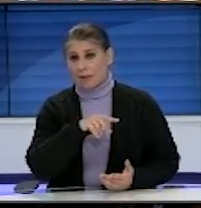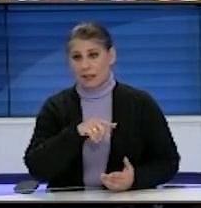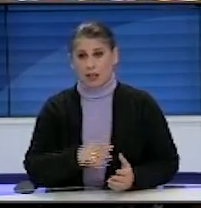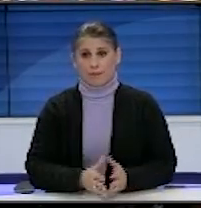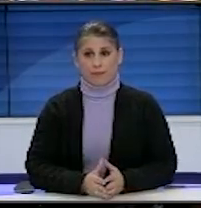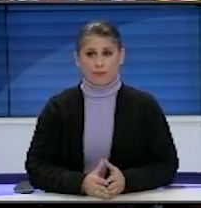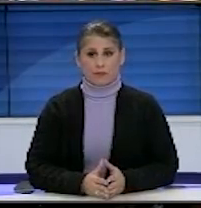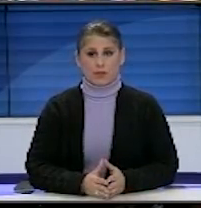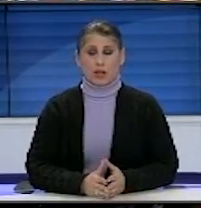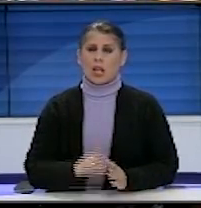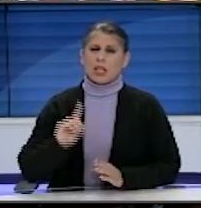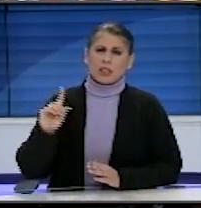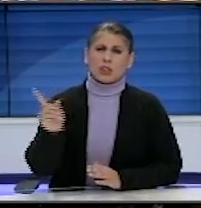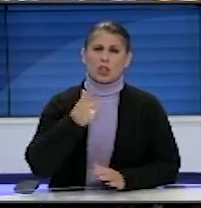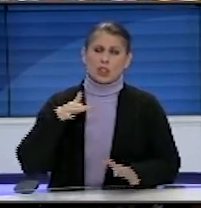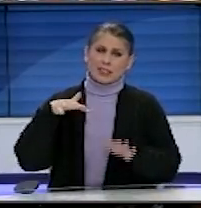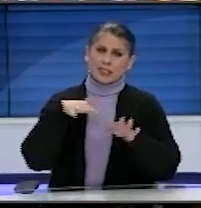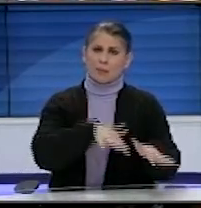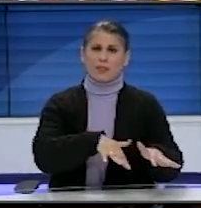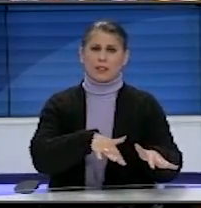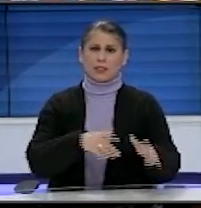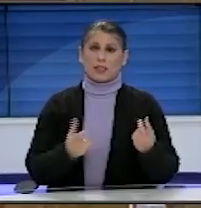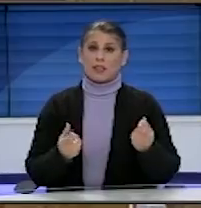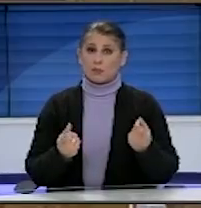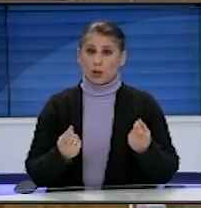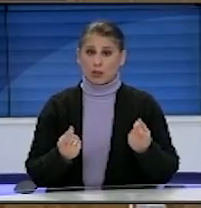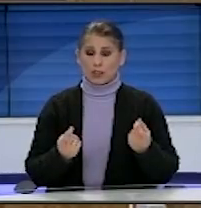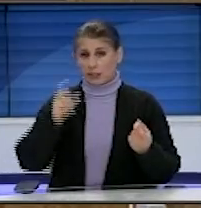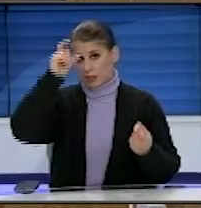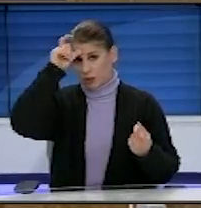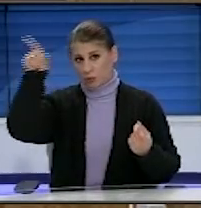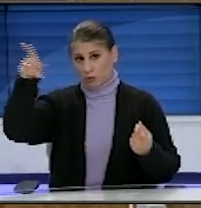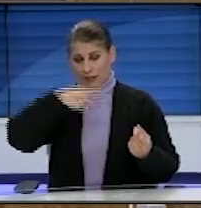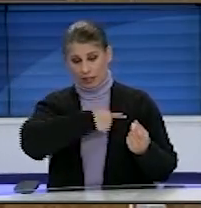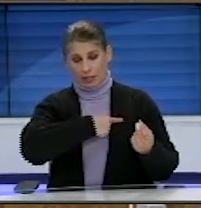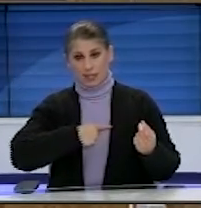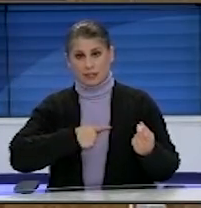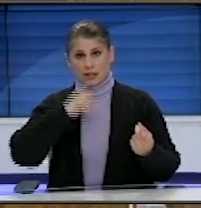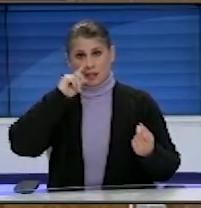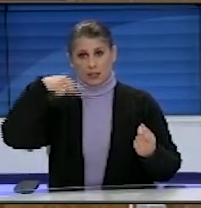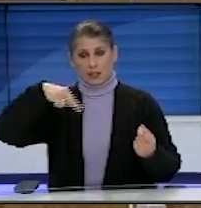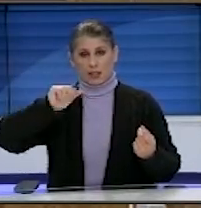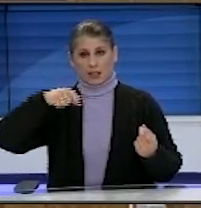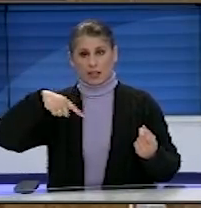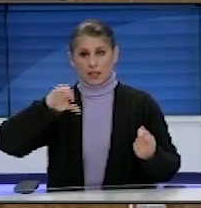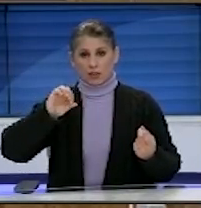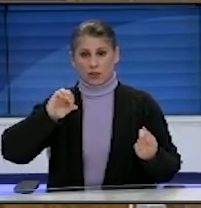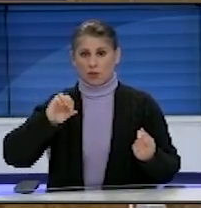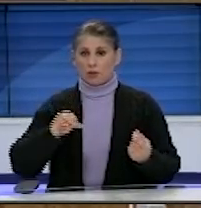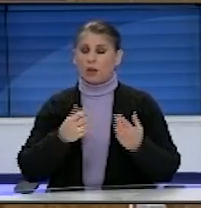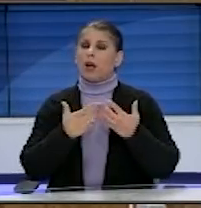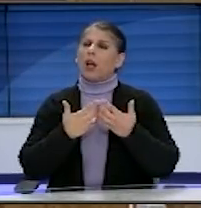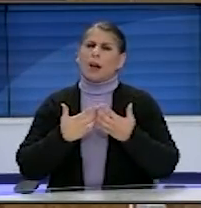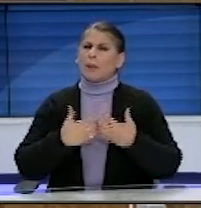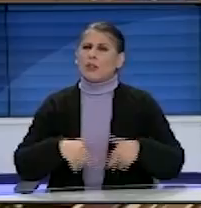ψέματα ότι σε όλες τις επιθετικές ενέργειες και τις προκλήσεις της τουρκικής ηγεσίας το ΝΑΤΟ λειτουργεί ως